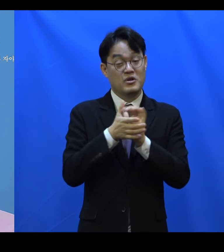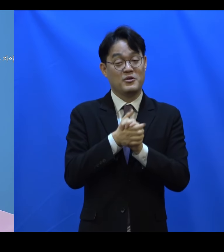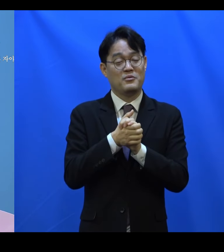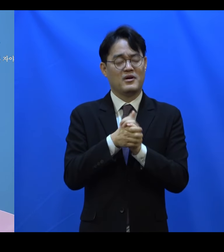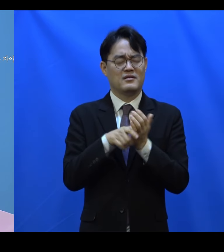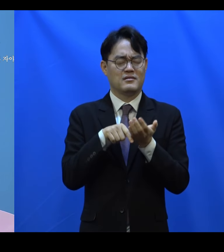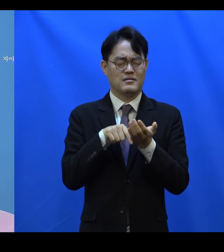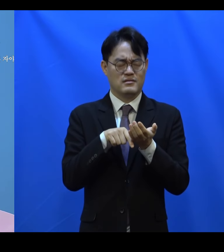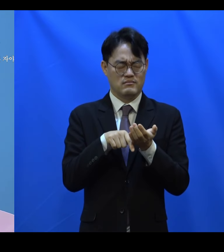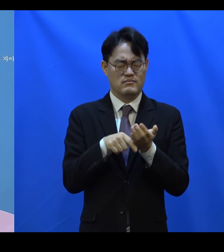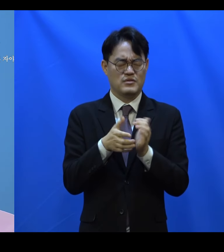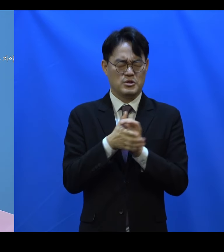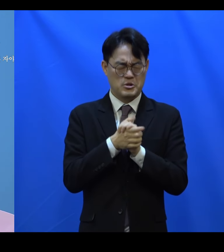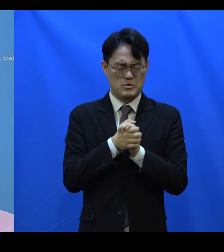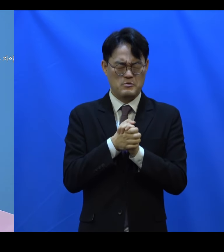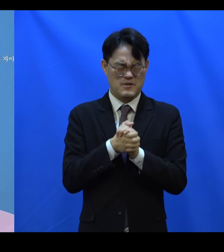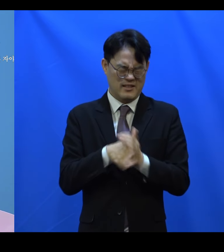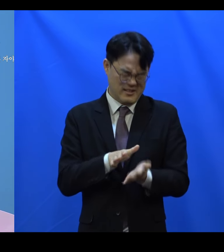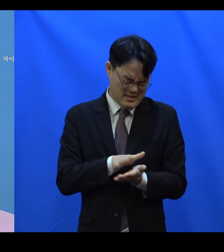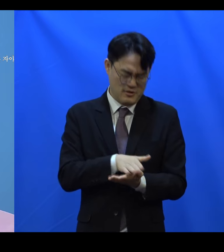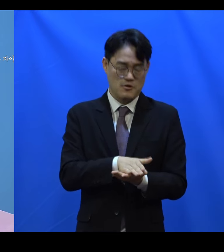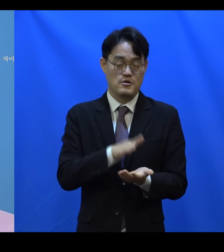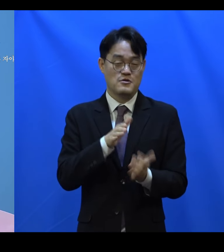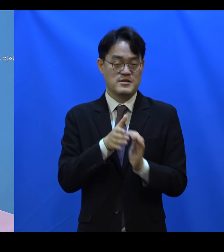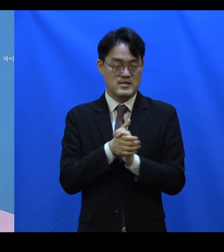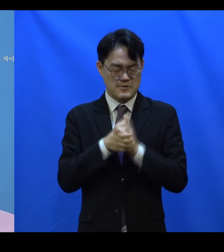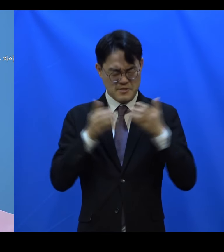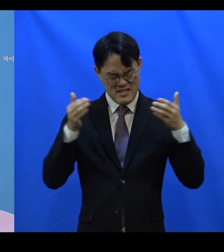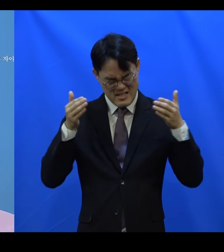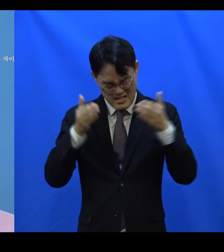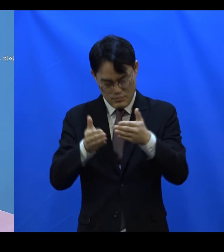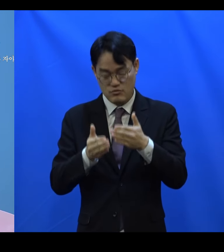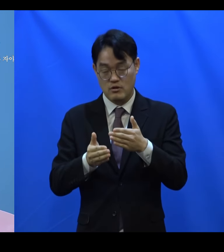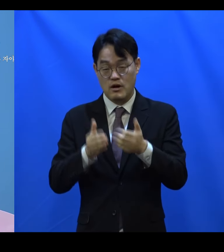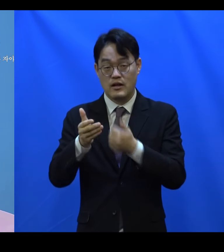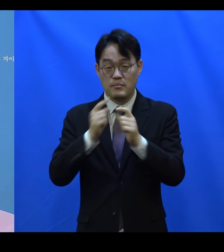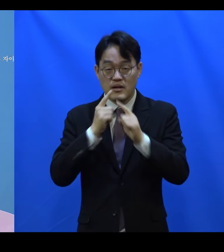더 귀에 들어오고 이제 그러면 좋을 것 같습니다.